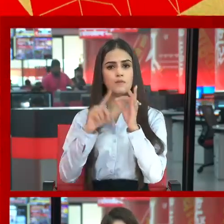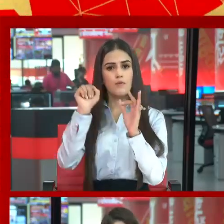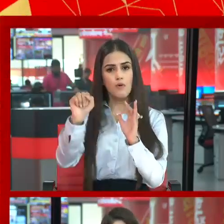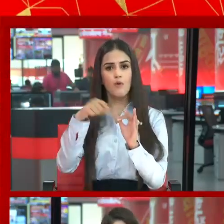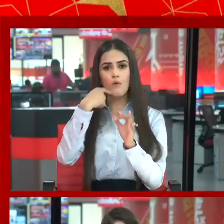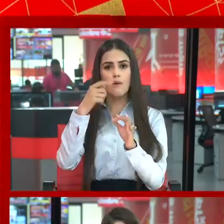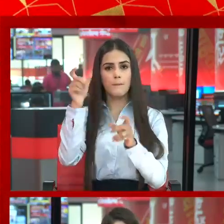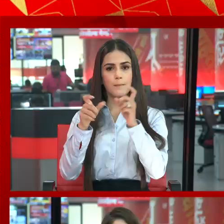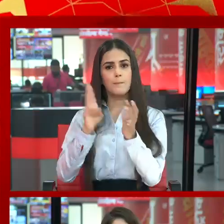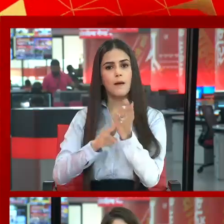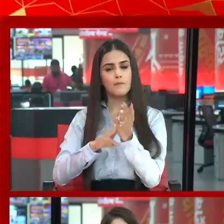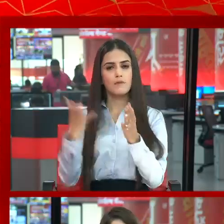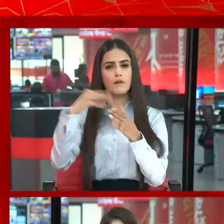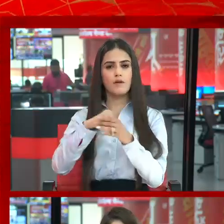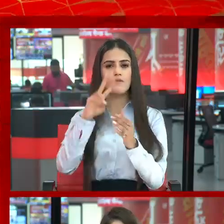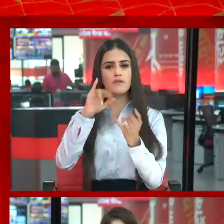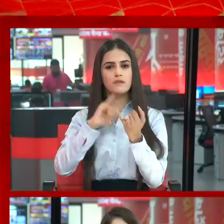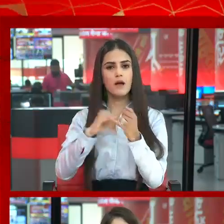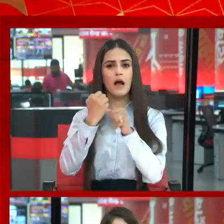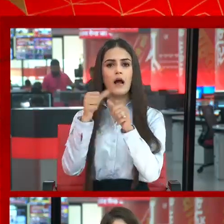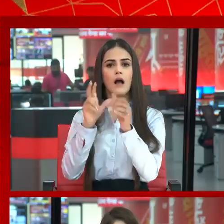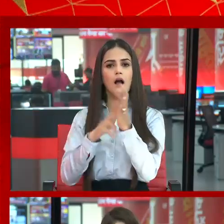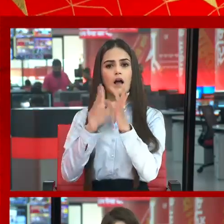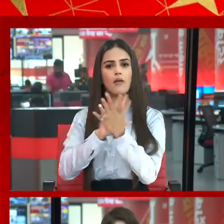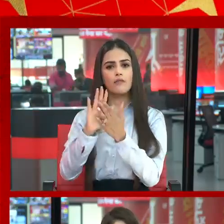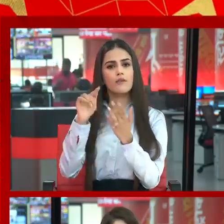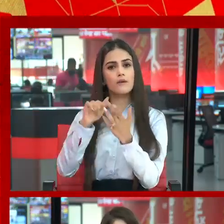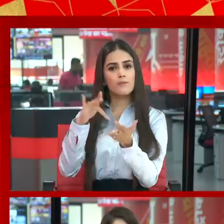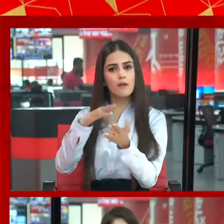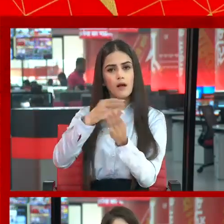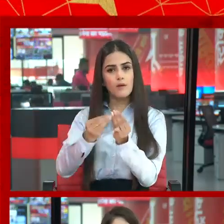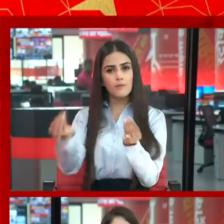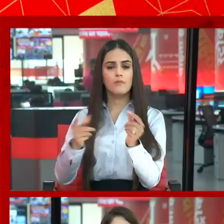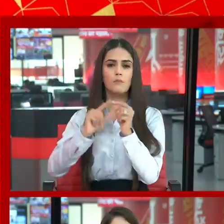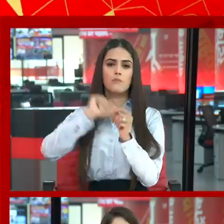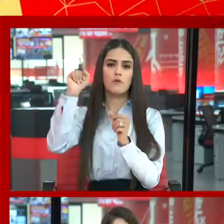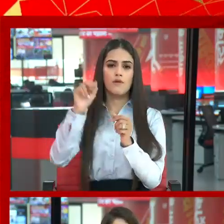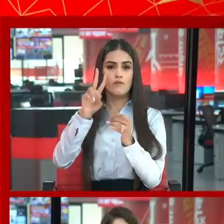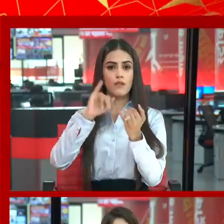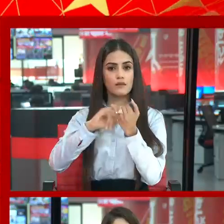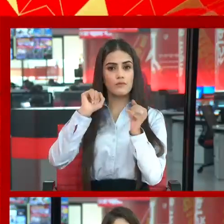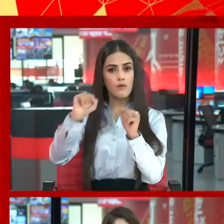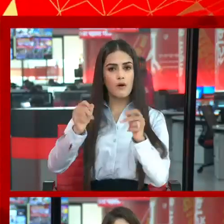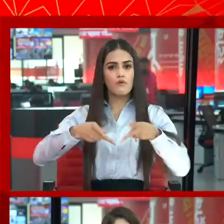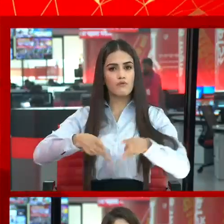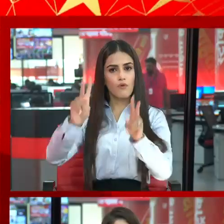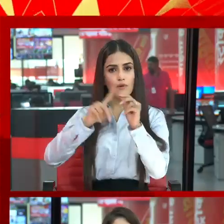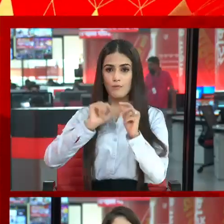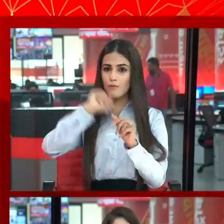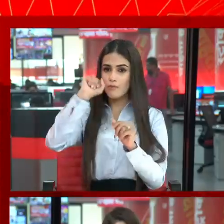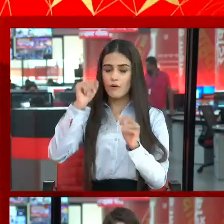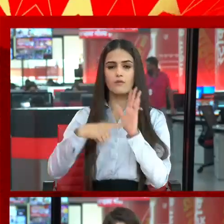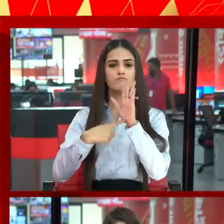विधायक विधानसभा परिसर में गांधी प्रतिमा के पास धरना देने बैठ गए। विधायक सदन में जबकि कार्यकर्ता सड़क पर प्रदर्शन करते